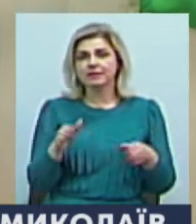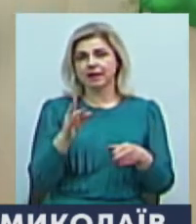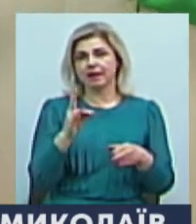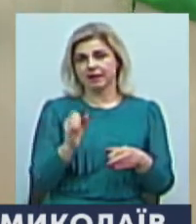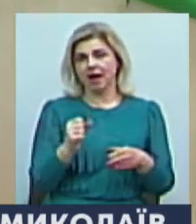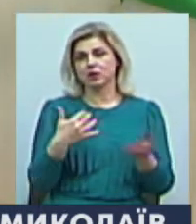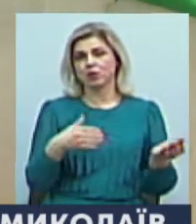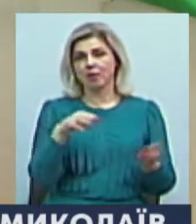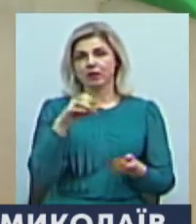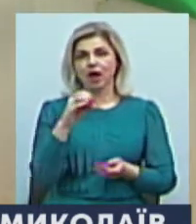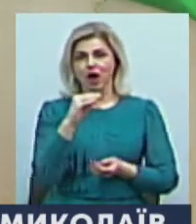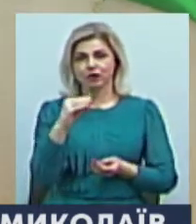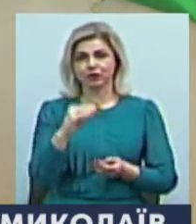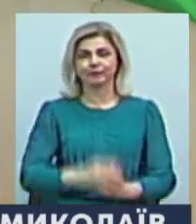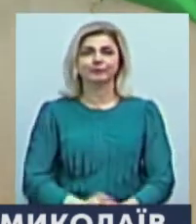«Таш».